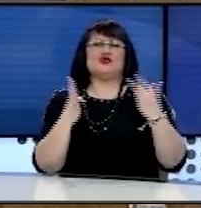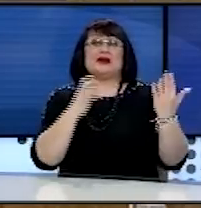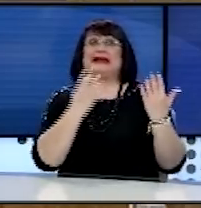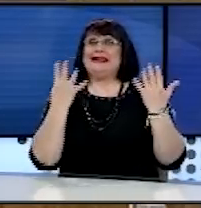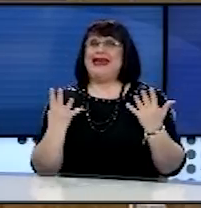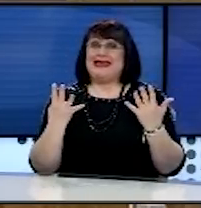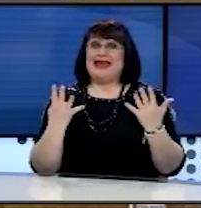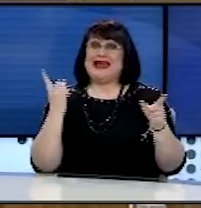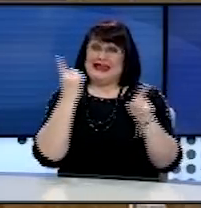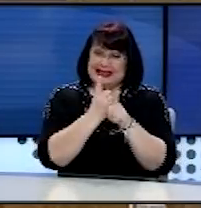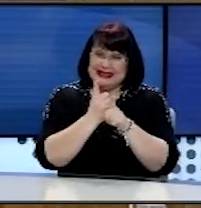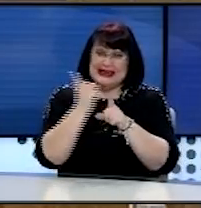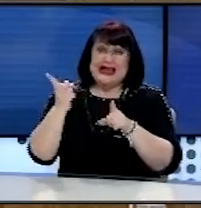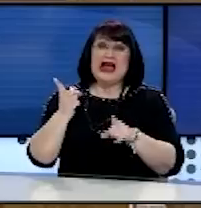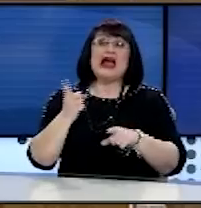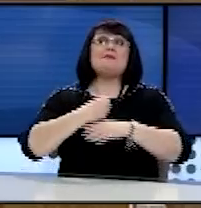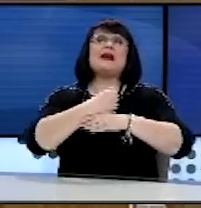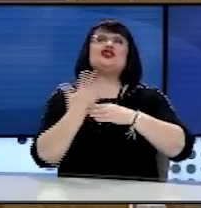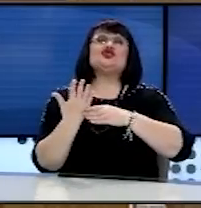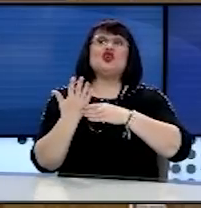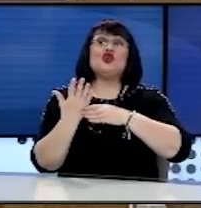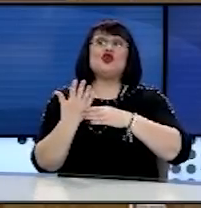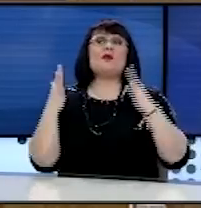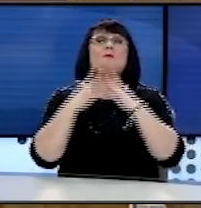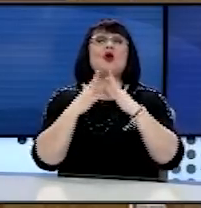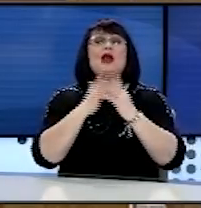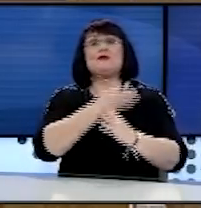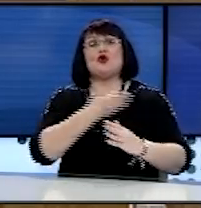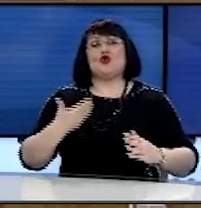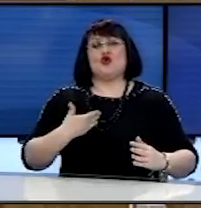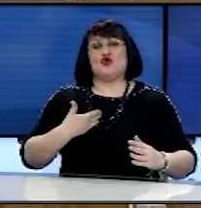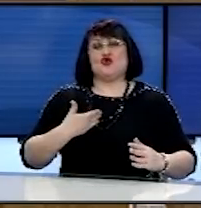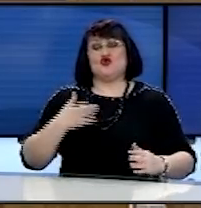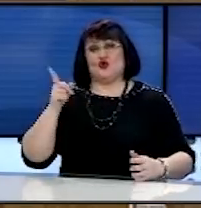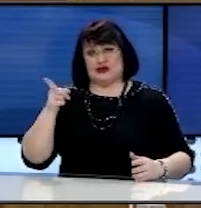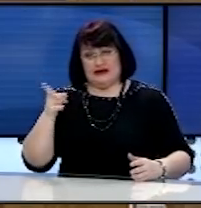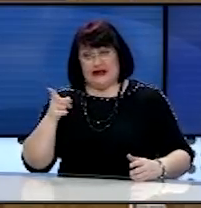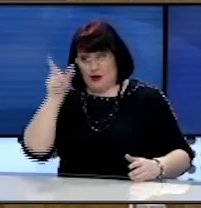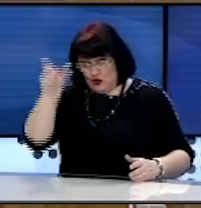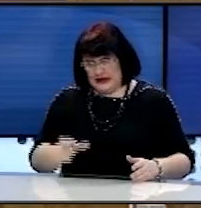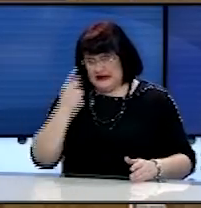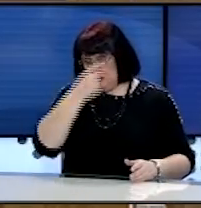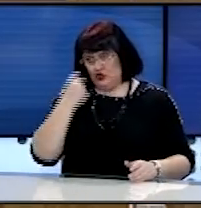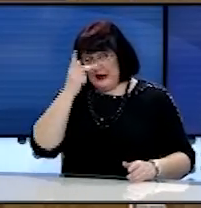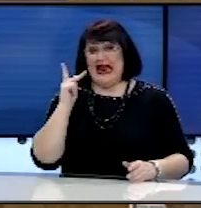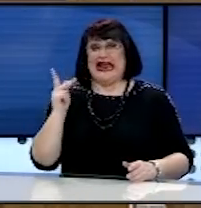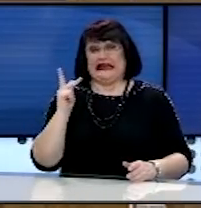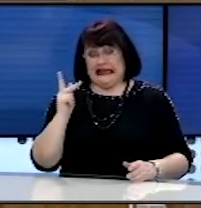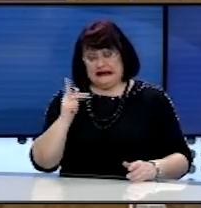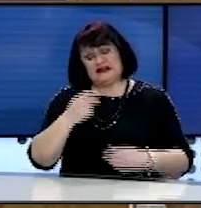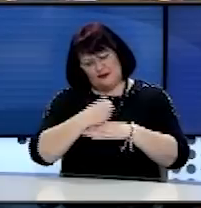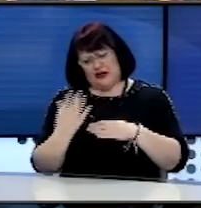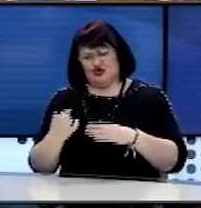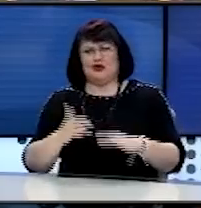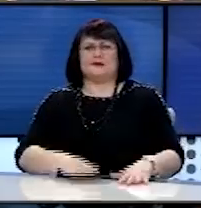1999, ειδικά εσείς, κύριε Κατρίνη, με τον πόλεμο στη Ιουγκοσλαβία, όχι προσωπικά, το κόμμα σας τότε. Να τελειώνουμε λοιπόν και με